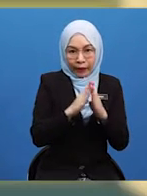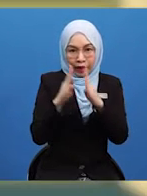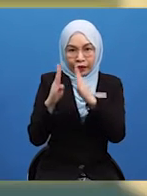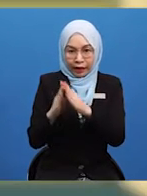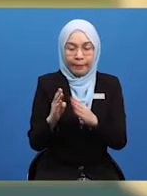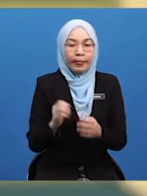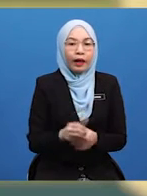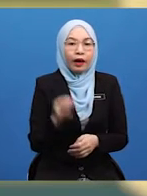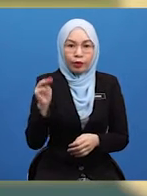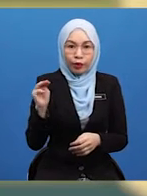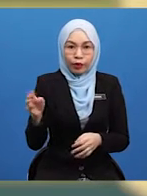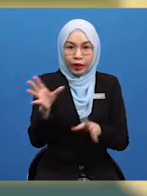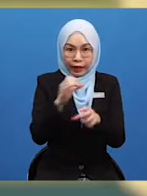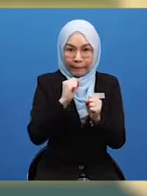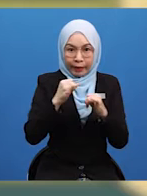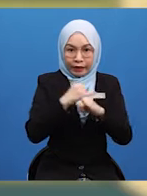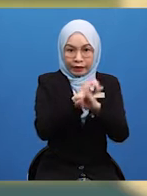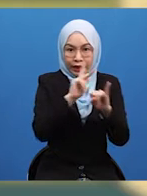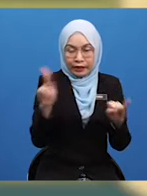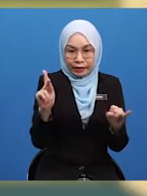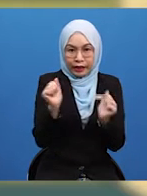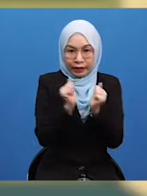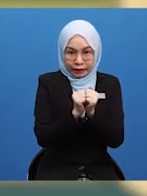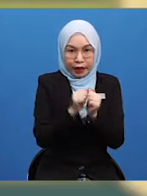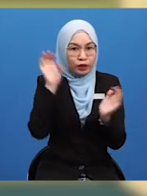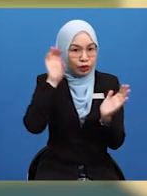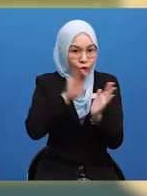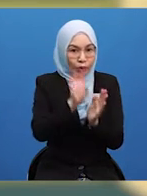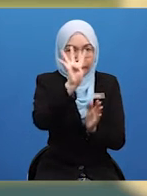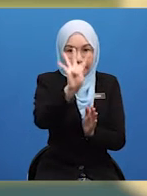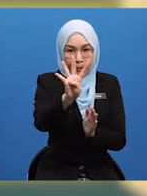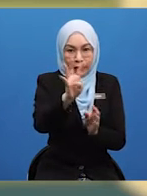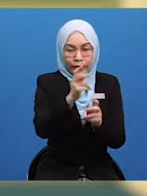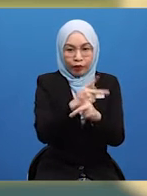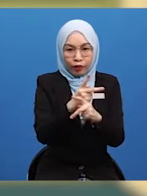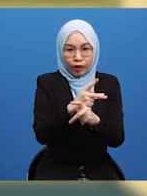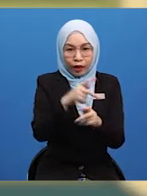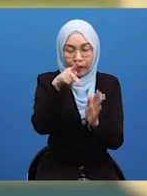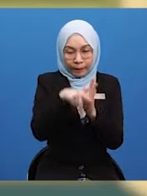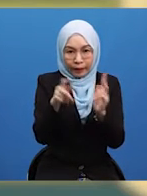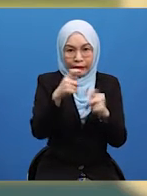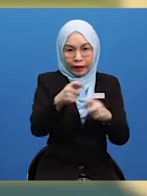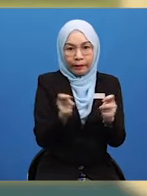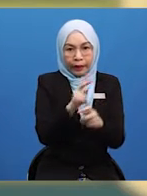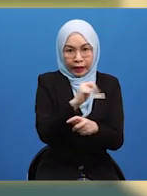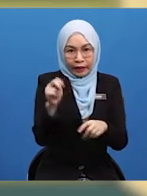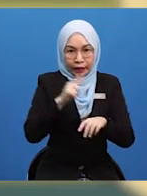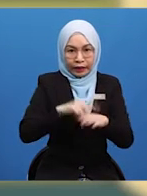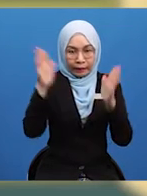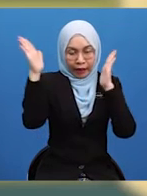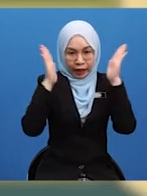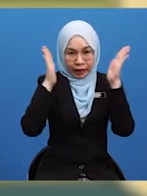dapat menjelaskan dengan contoh empat pola pertempatan di Malaysia, iaitu pola